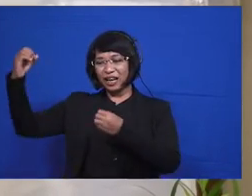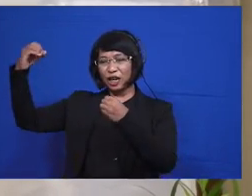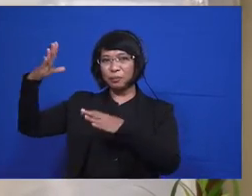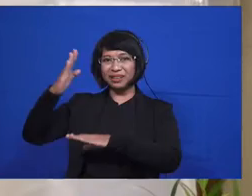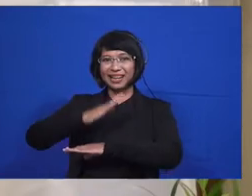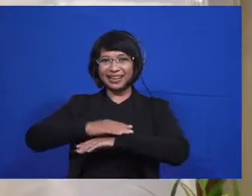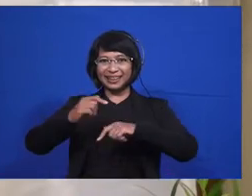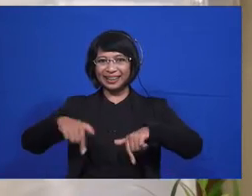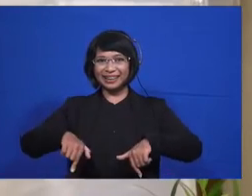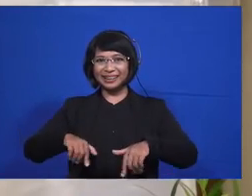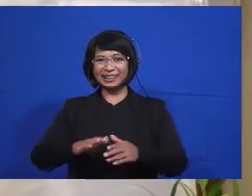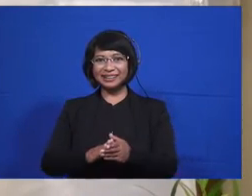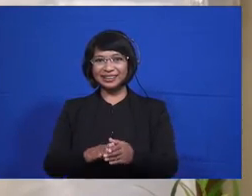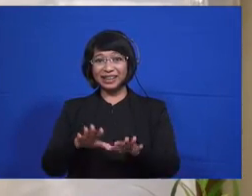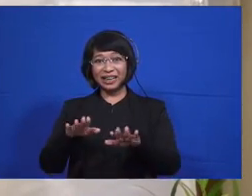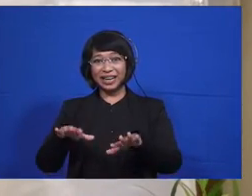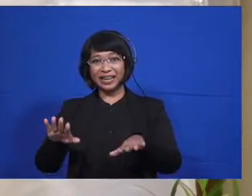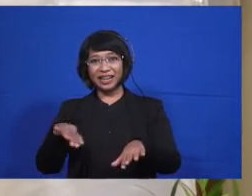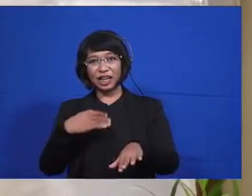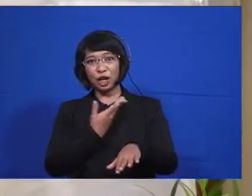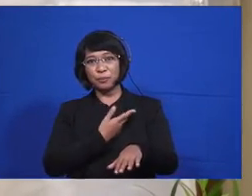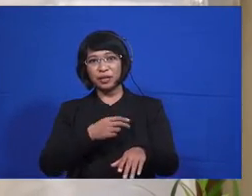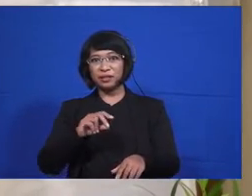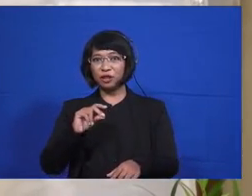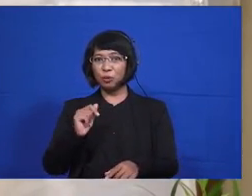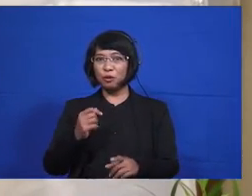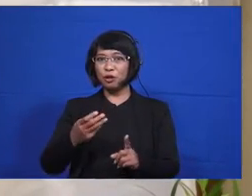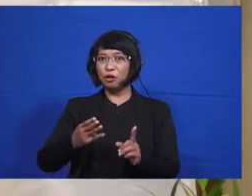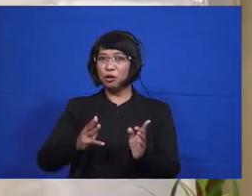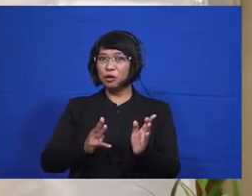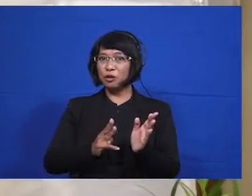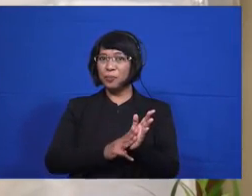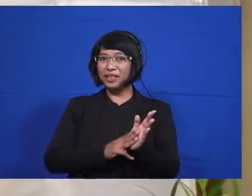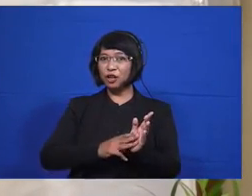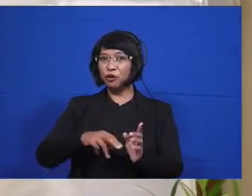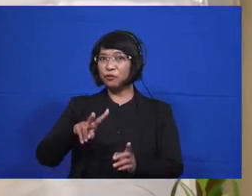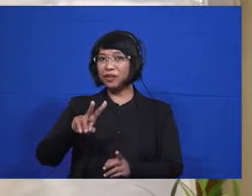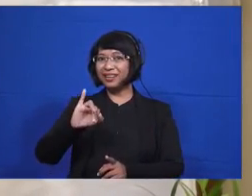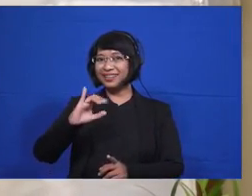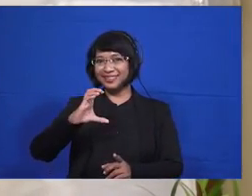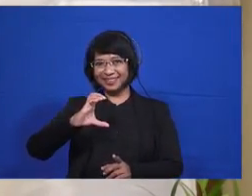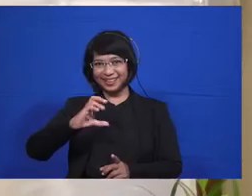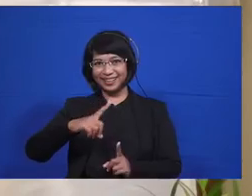ini anak-anak kami, Romo Marcelinus Victor